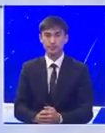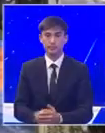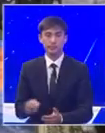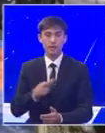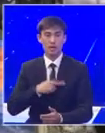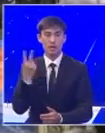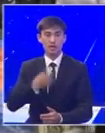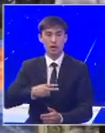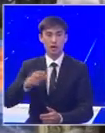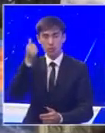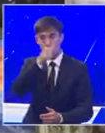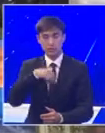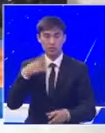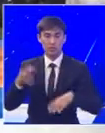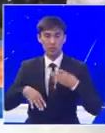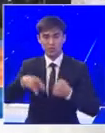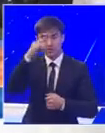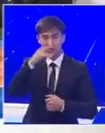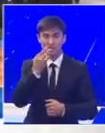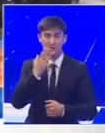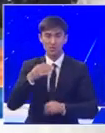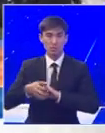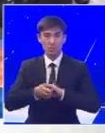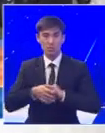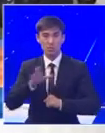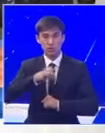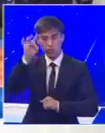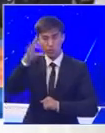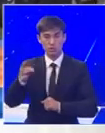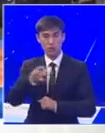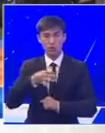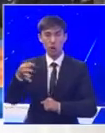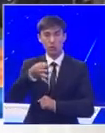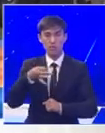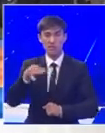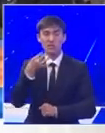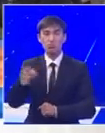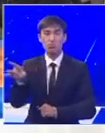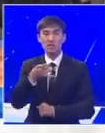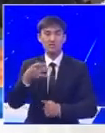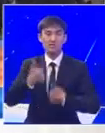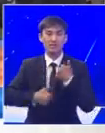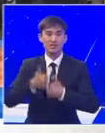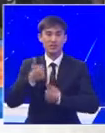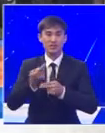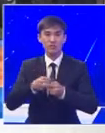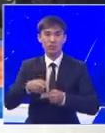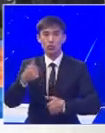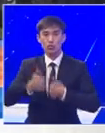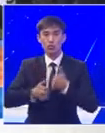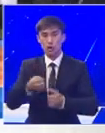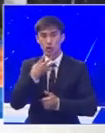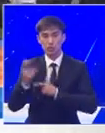Я уже 2 года занимаюсь казахской национальной борьбой. Был чемпионом и призером районных, областных и республиканских соревнований. В этом турнире были